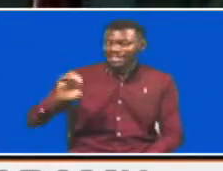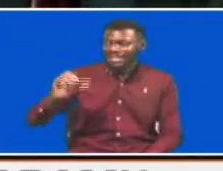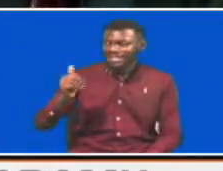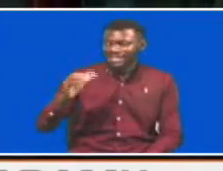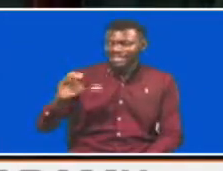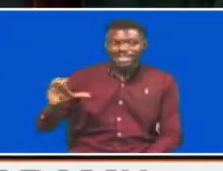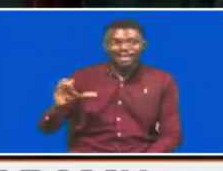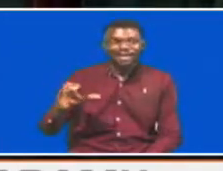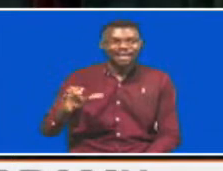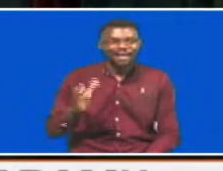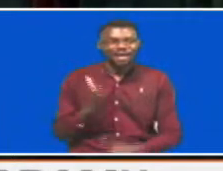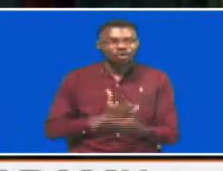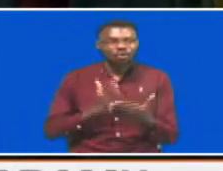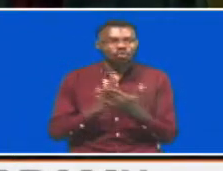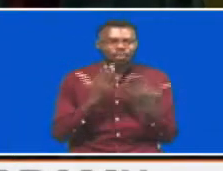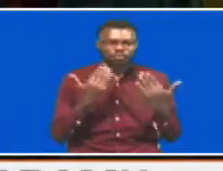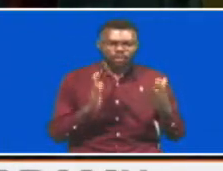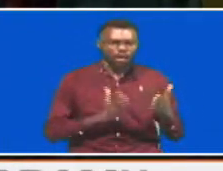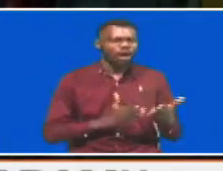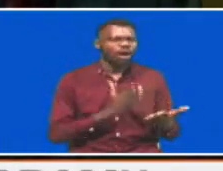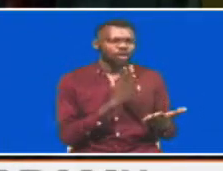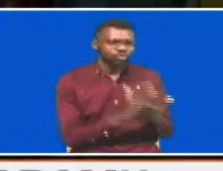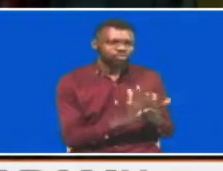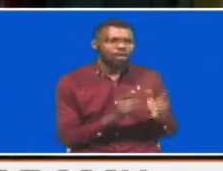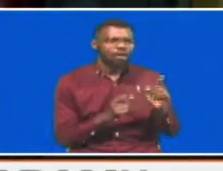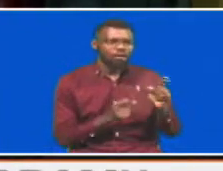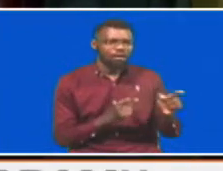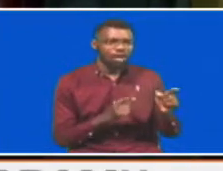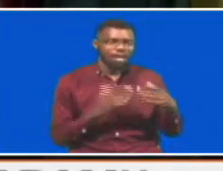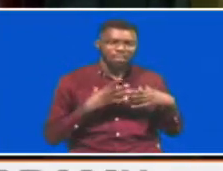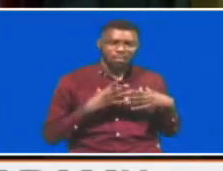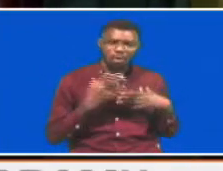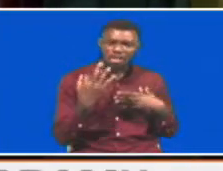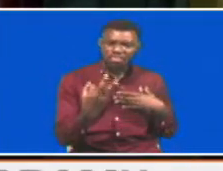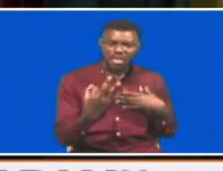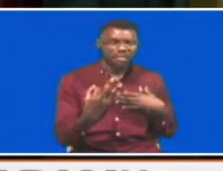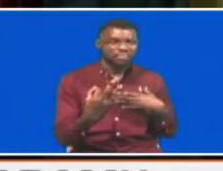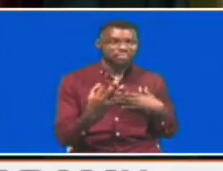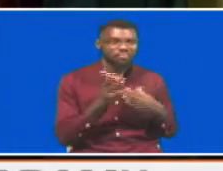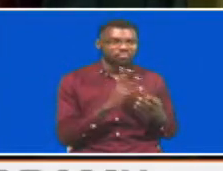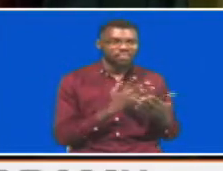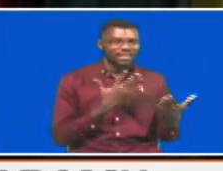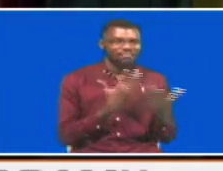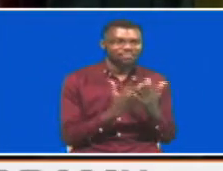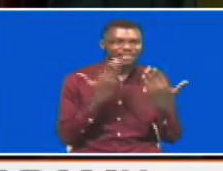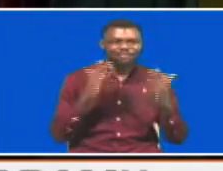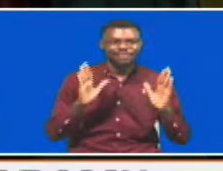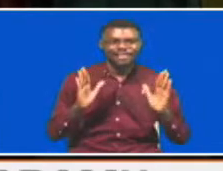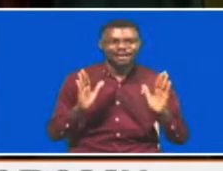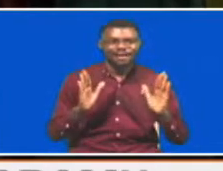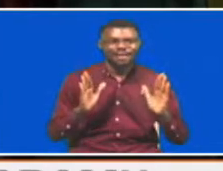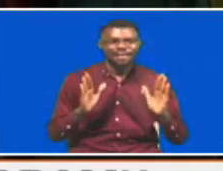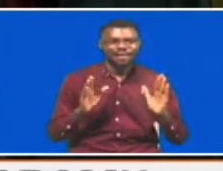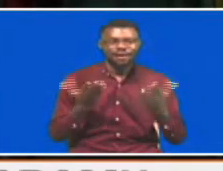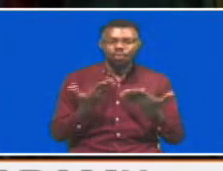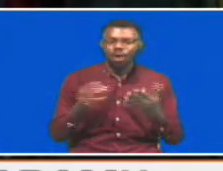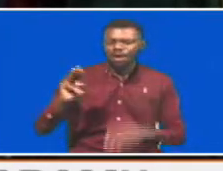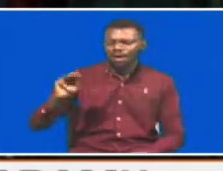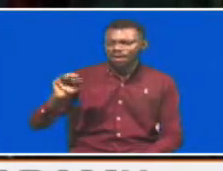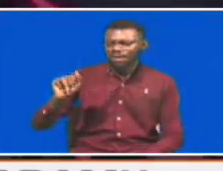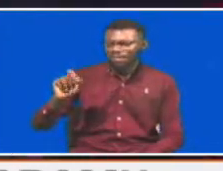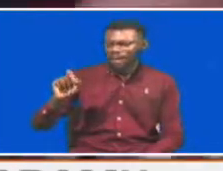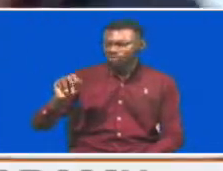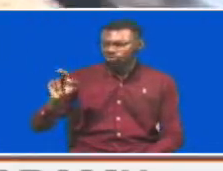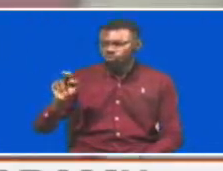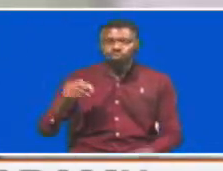can confirm that indeed 3 persons were arrested on Matu Mwingi